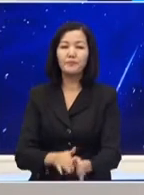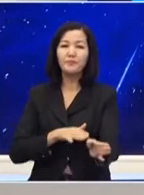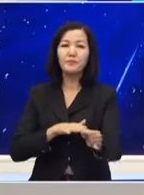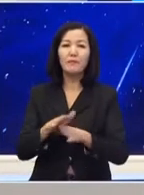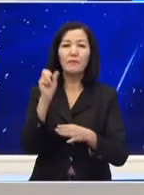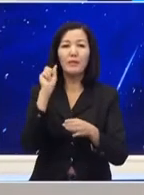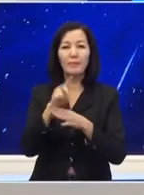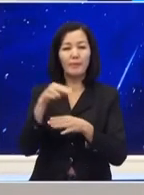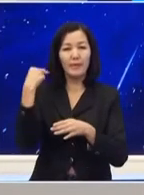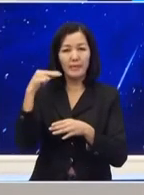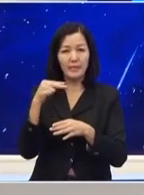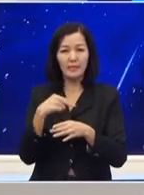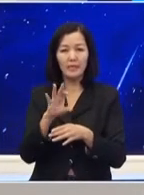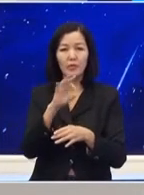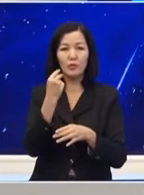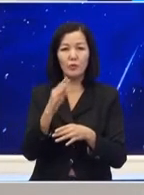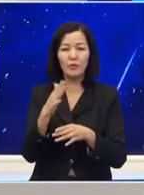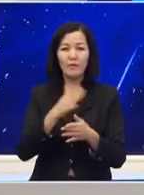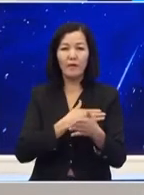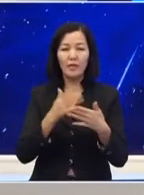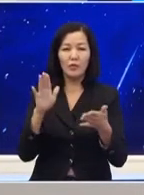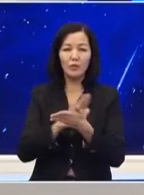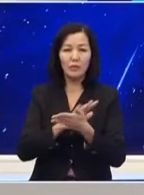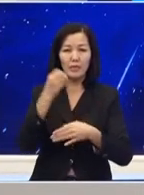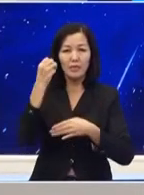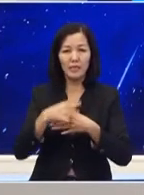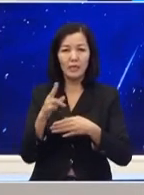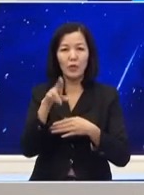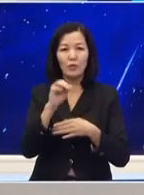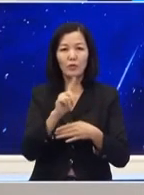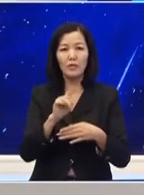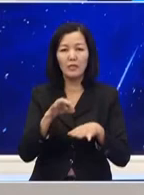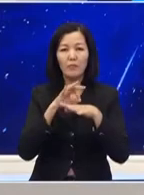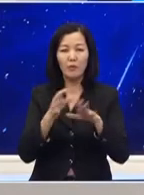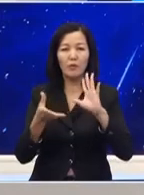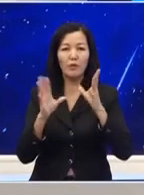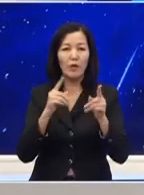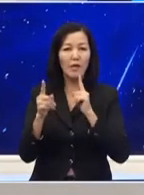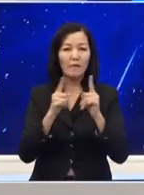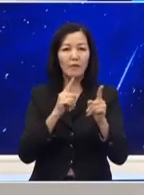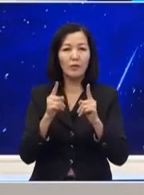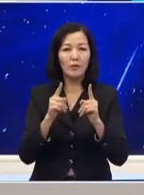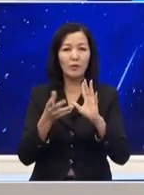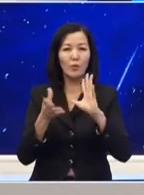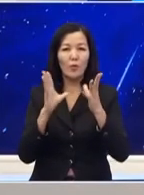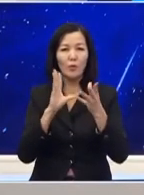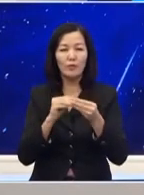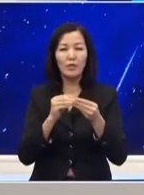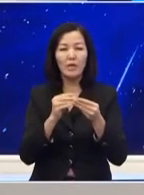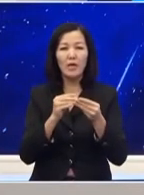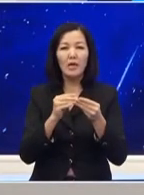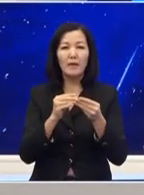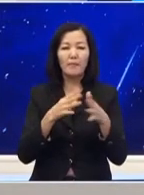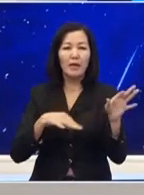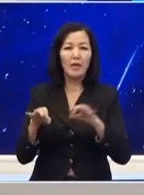Выполняя поручение президента, социально-волонтерский центр ДОСКЗ провел итоговую конференцию по общенациональному